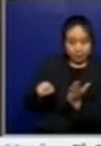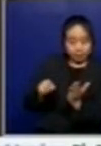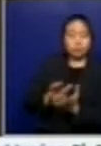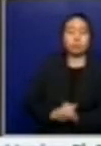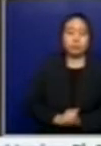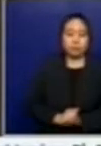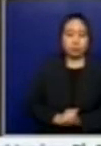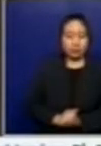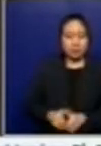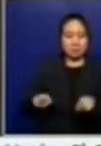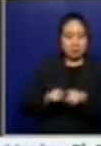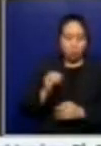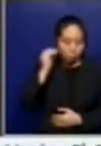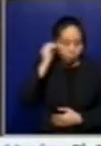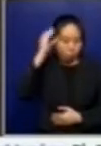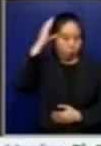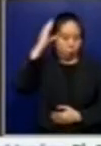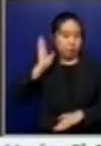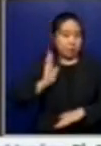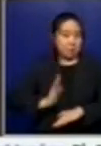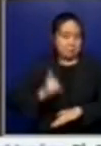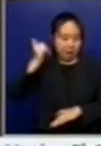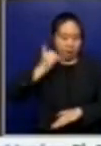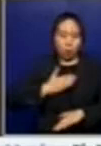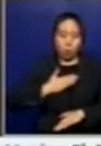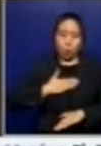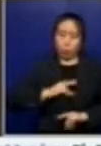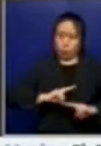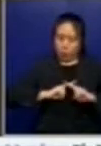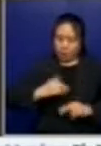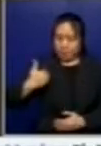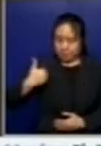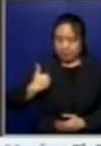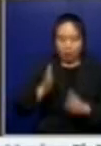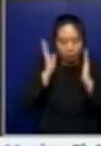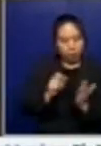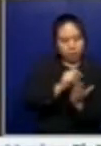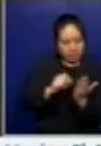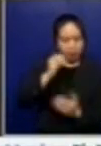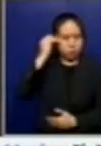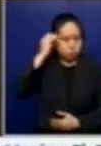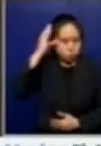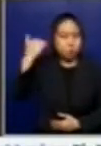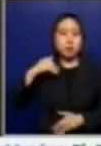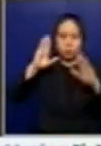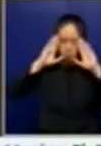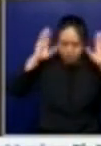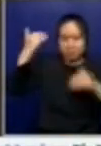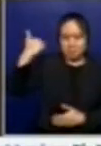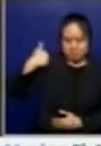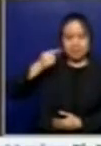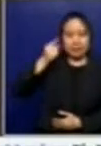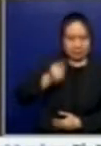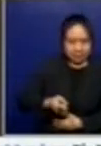ยังไม่สามารถใช้ความรู้ความสามารถที่มีอยู่นะครับคือผู้ร่างเนี่ยมีความรู้มีประสบการณ์จริงๆนะครับแ